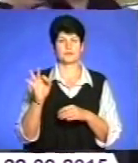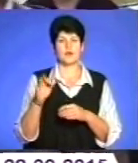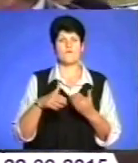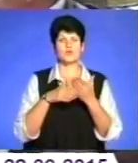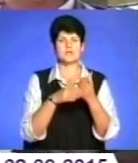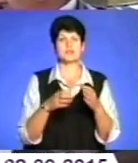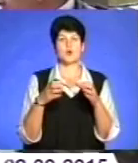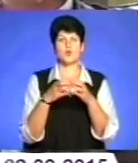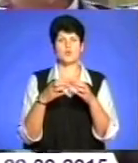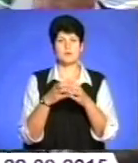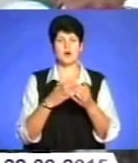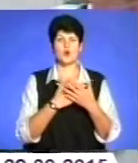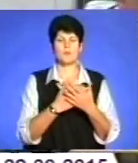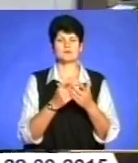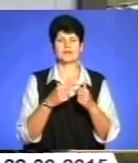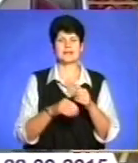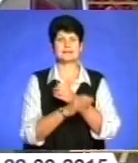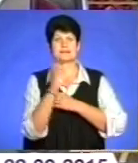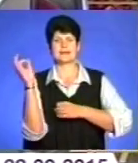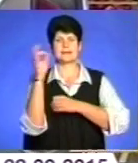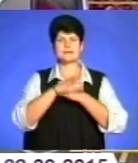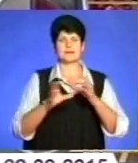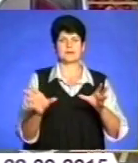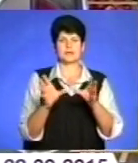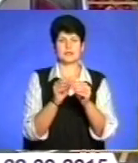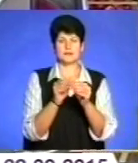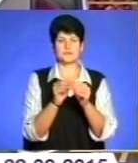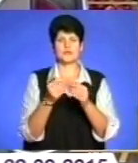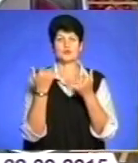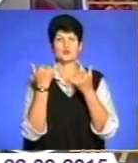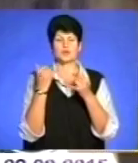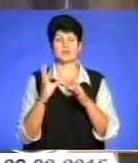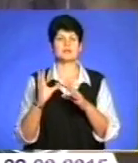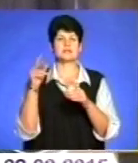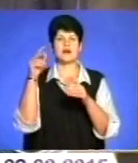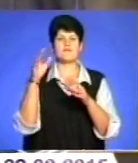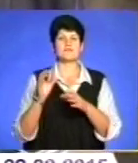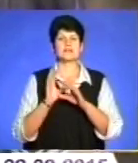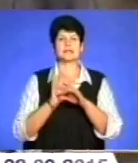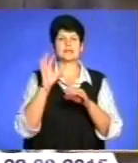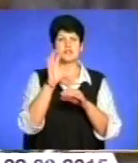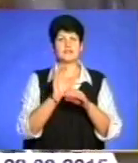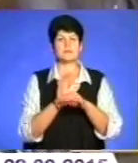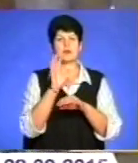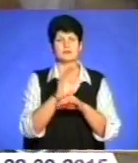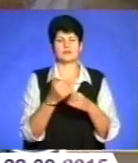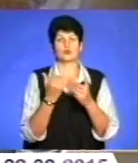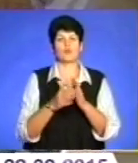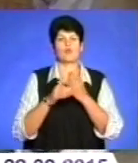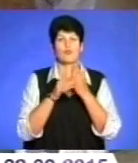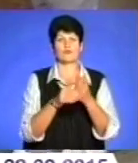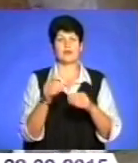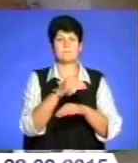Волонтерська група громадської організації «Схід та Захід єдині» сьогодні завантажила та відправила чергову допомогу на передову у